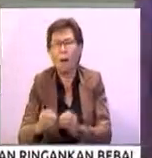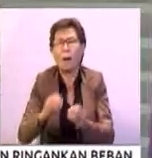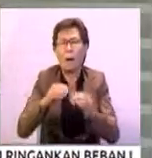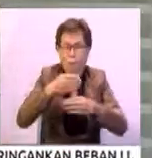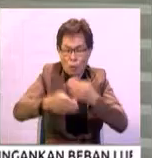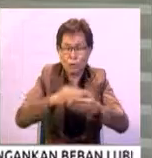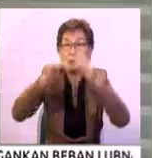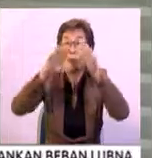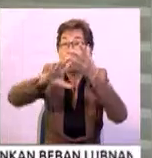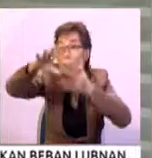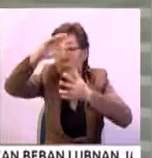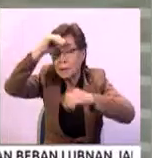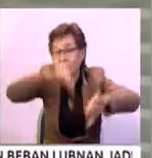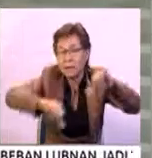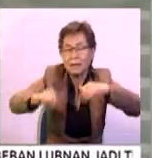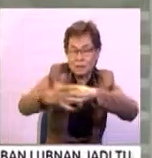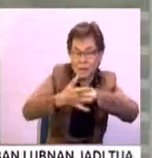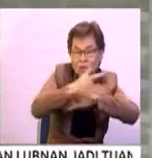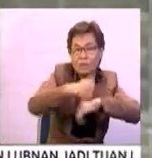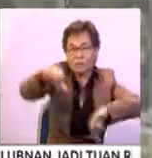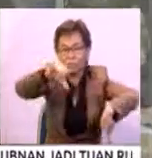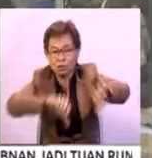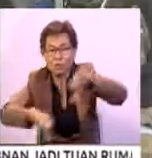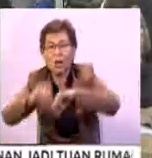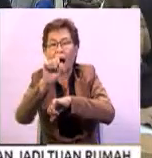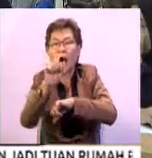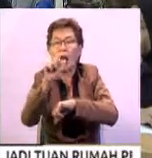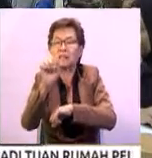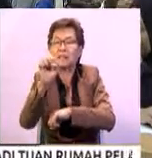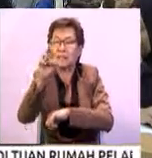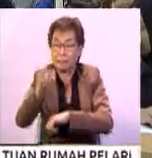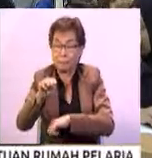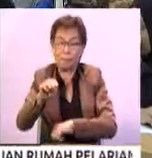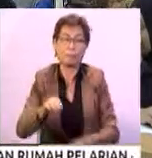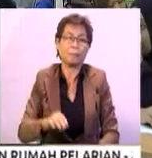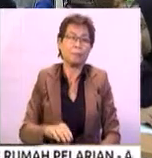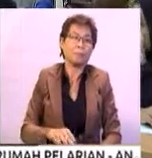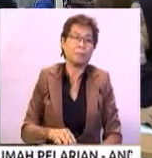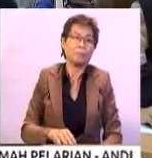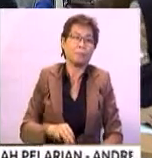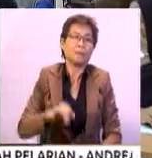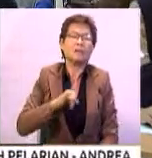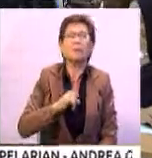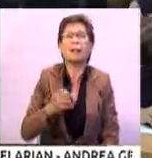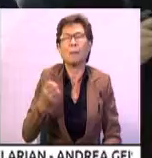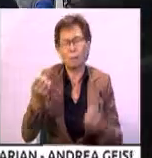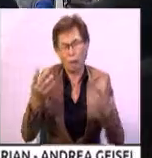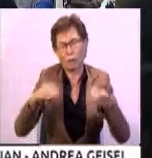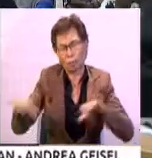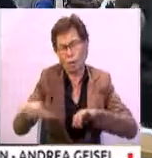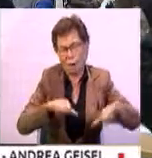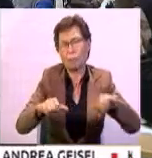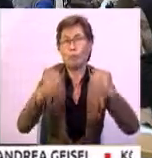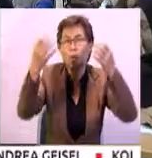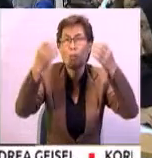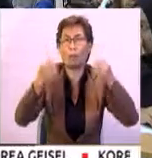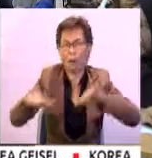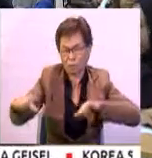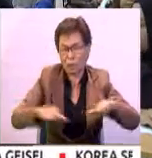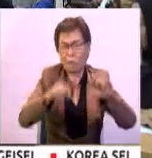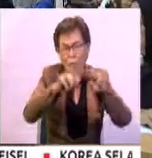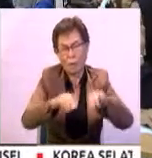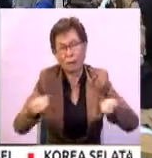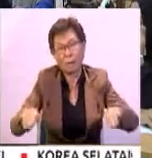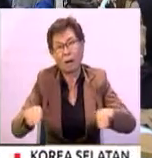sains, teknologi dan kejuruteraan STEM. Jadi saya banyak buat aktiviti yang melibatkan pelajar, ada